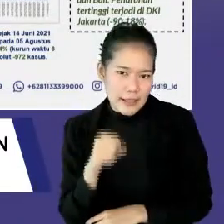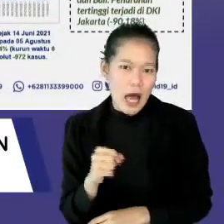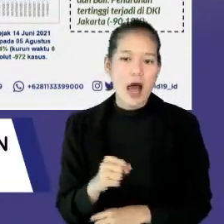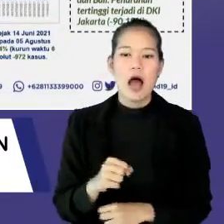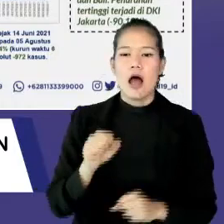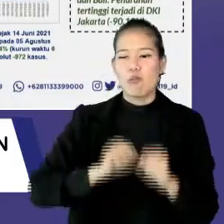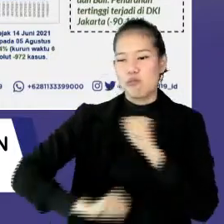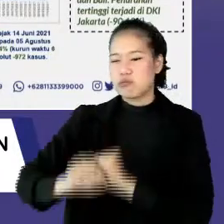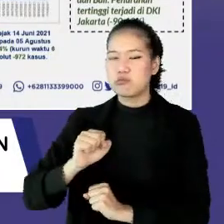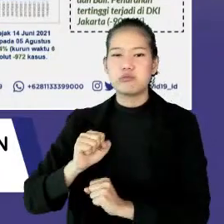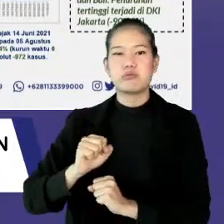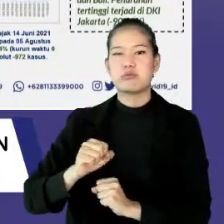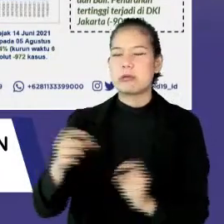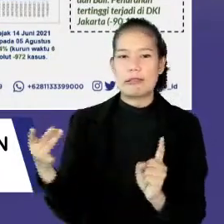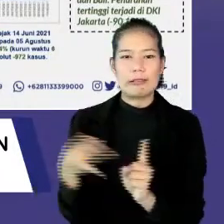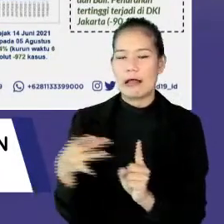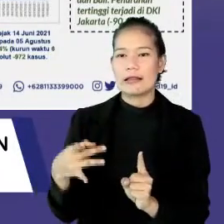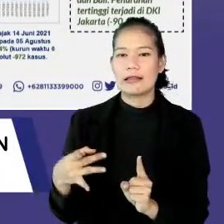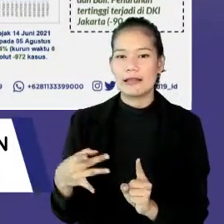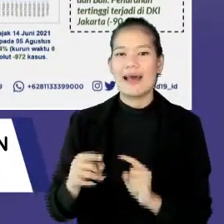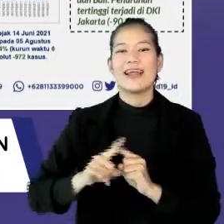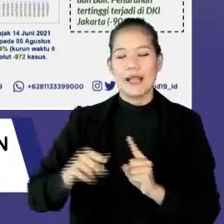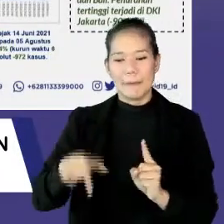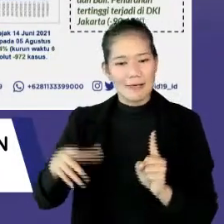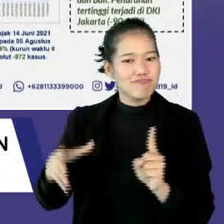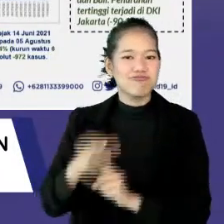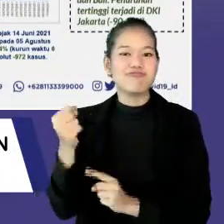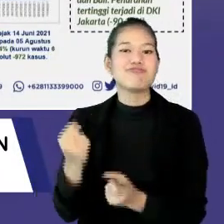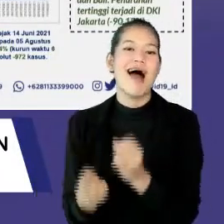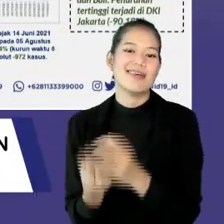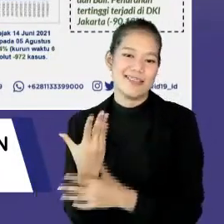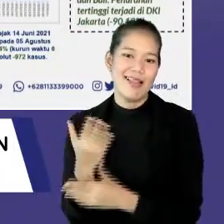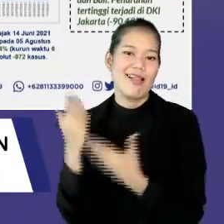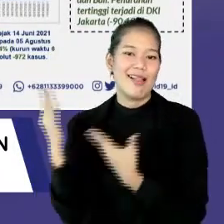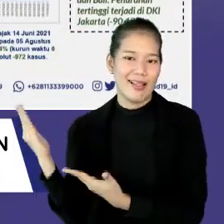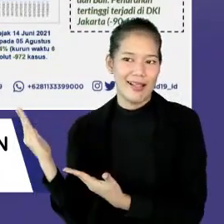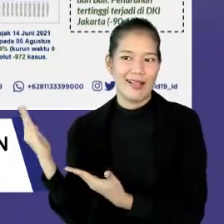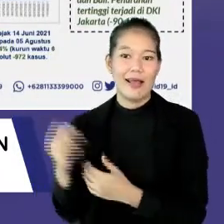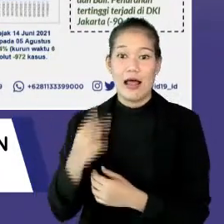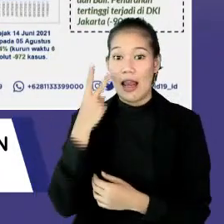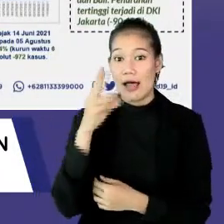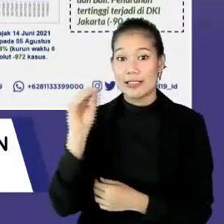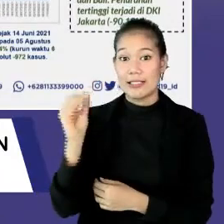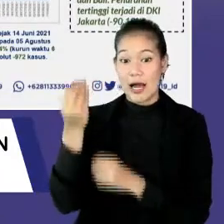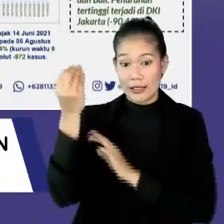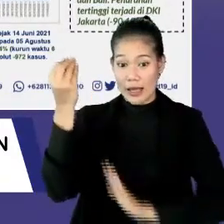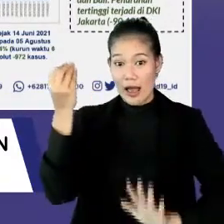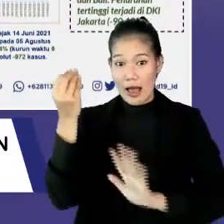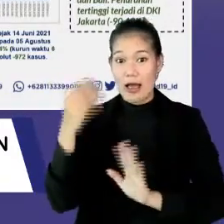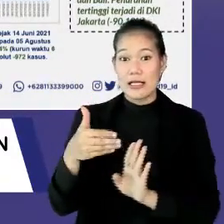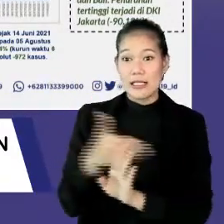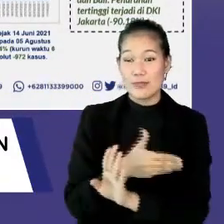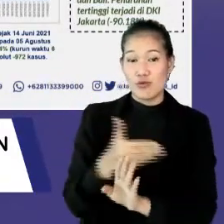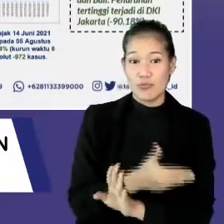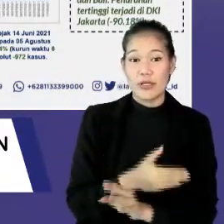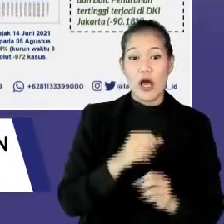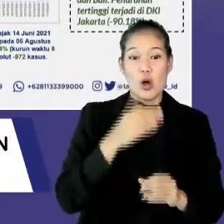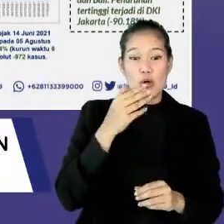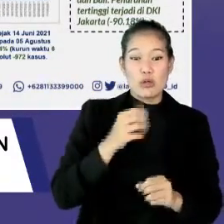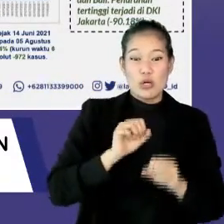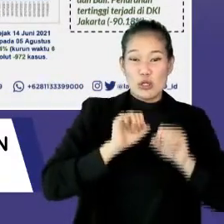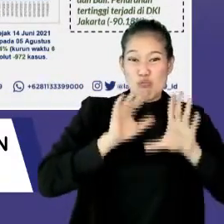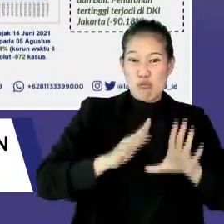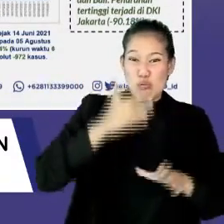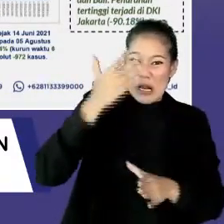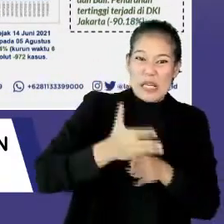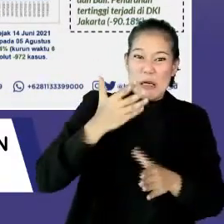pengetatan mobilitas, tapi ini yang kita raih dengan kerja keras kita bersama. Jadi kalau kita lihat DKI Jakarta sebelumnya naik sampai lebih dari 10 kali lipat